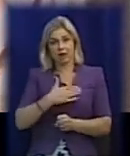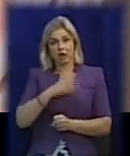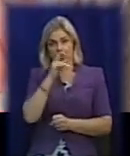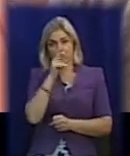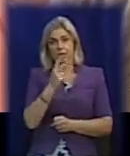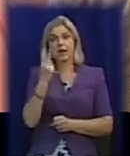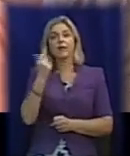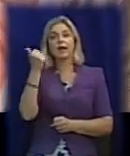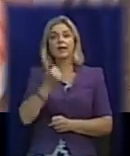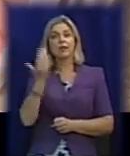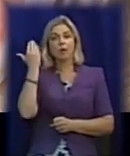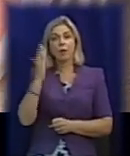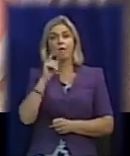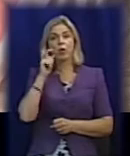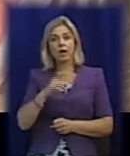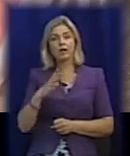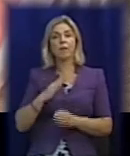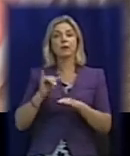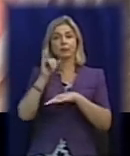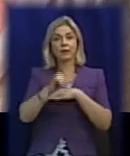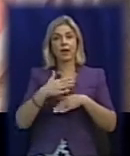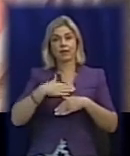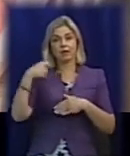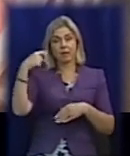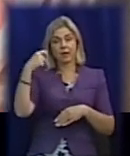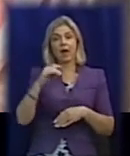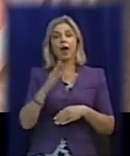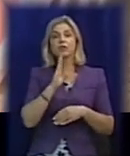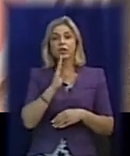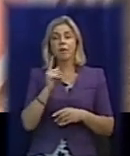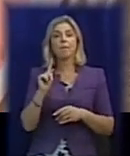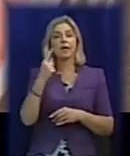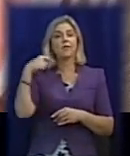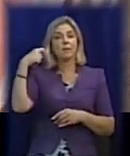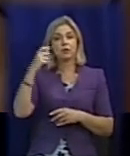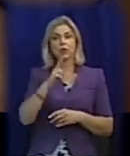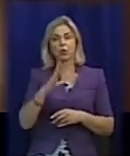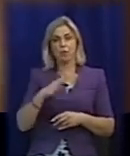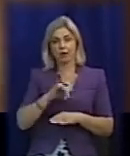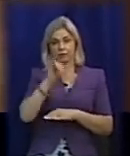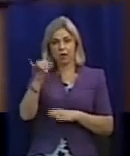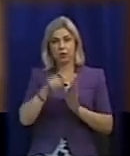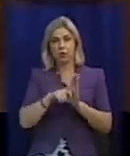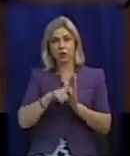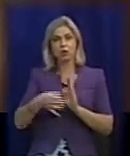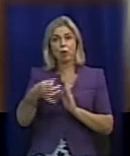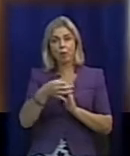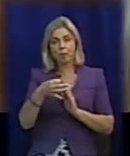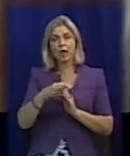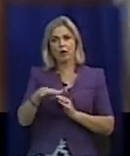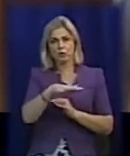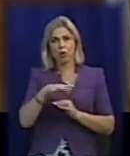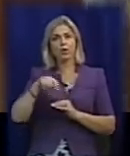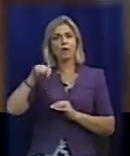тому в Україні побувала наш президент. Вона перший президент, яка була в Донецькій області, в зоні війни. Для естонців